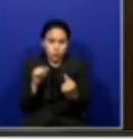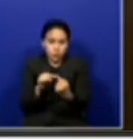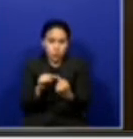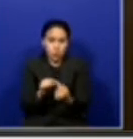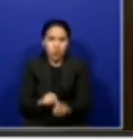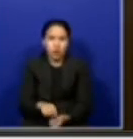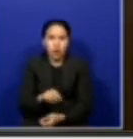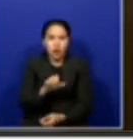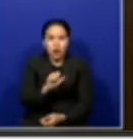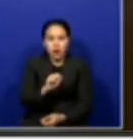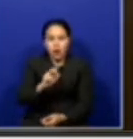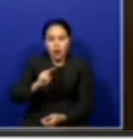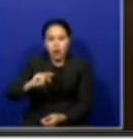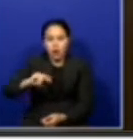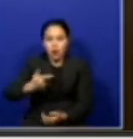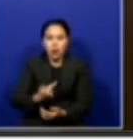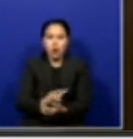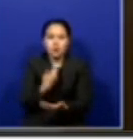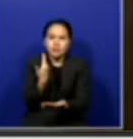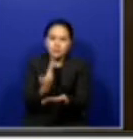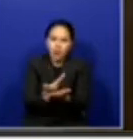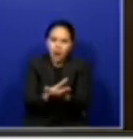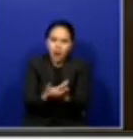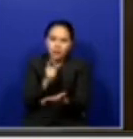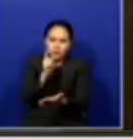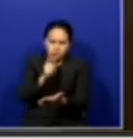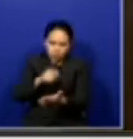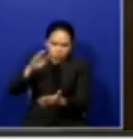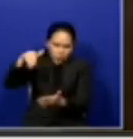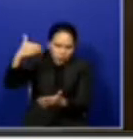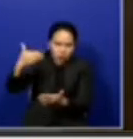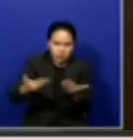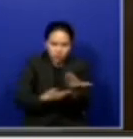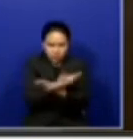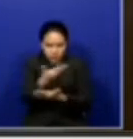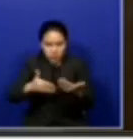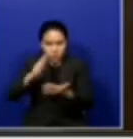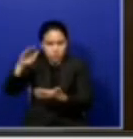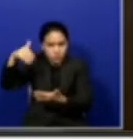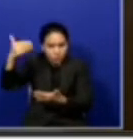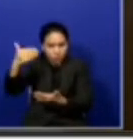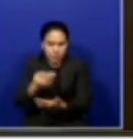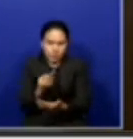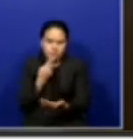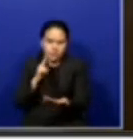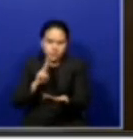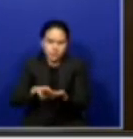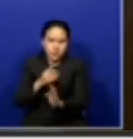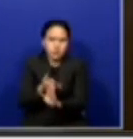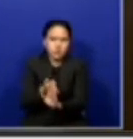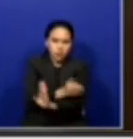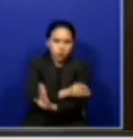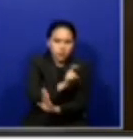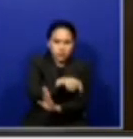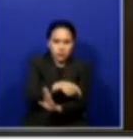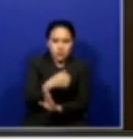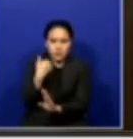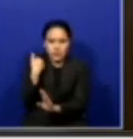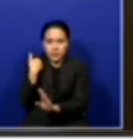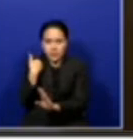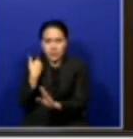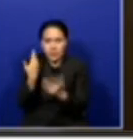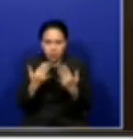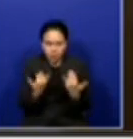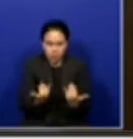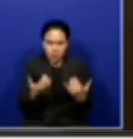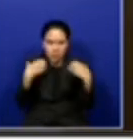ครับต้องส่งเขาก่อนต้องให้เขาทำความเห็นก่อนที่จะมีหนังสือสั่งการนี่รัฐบาลทำไป